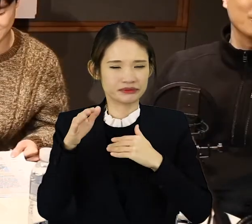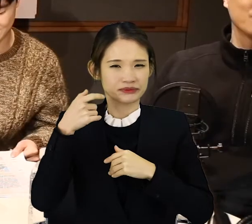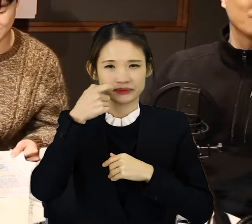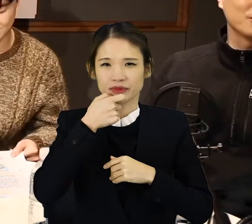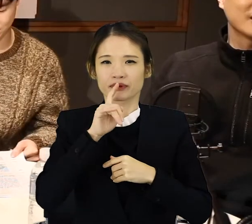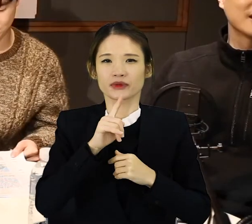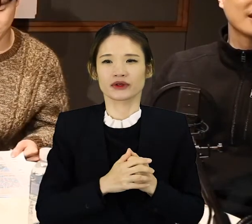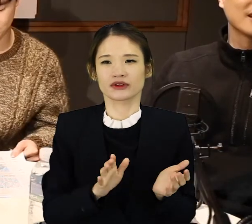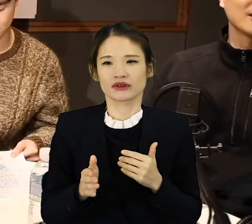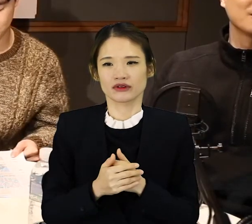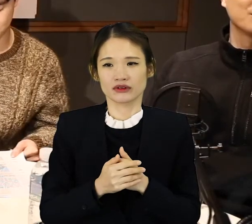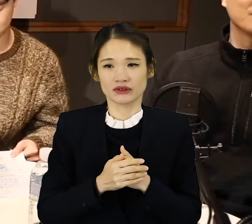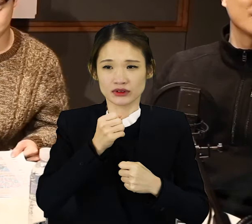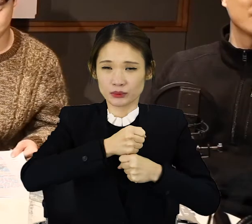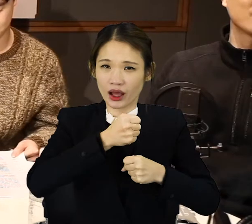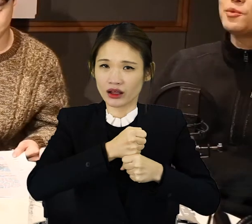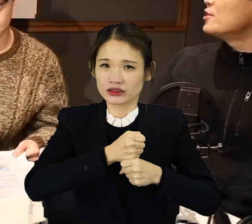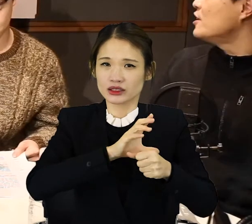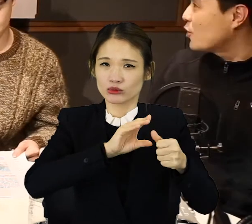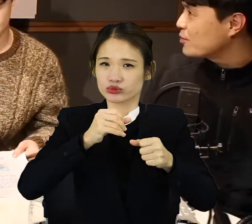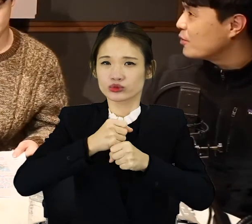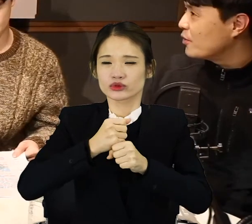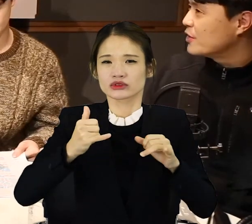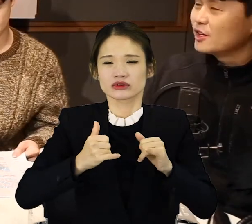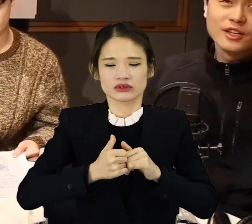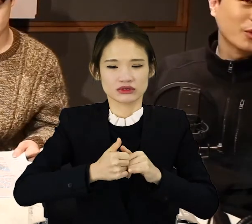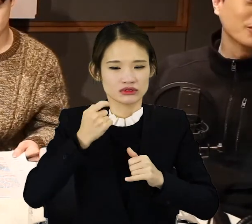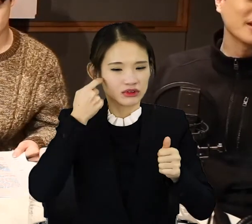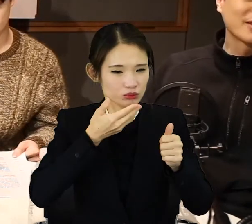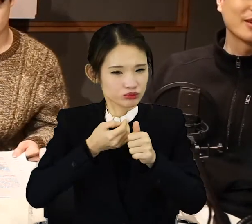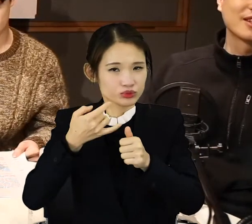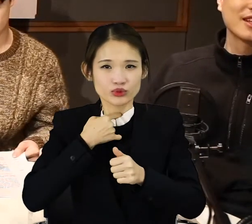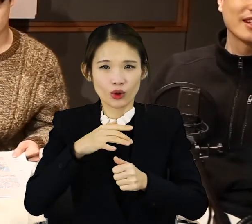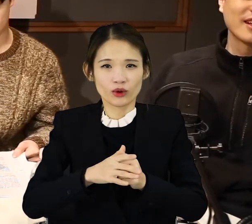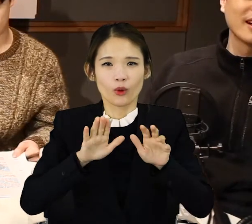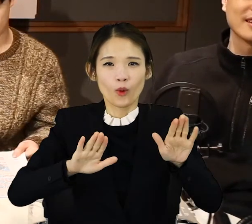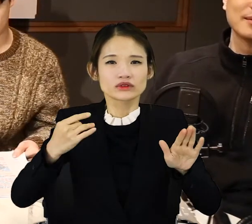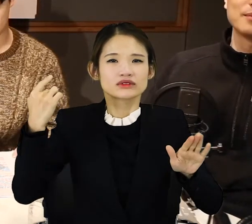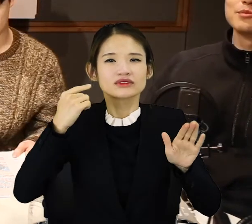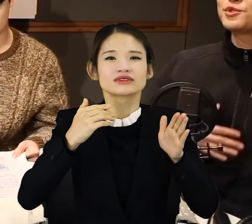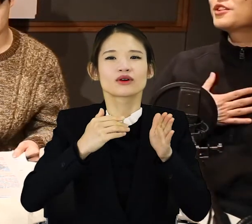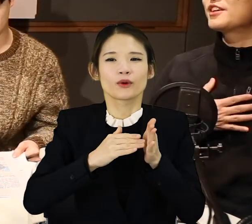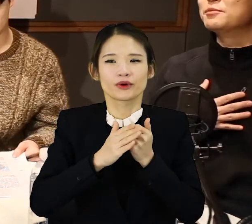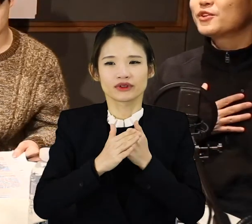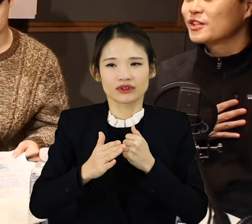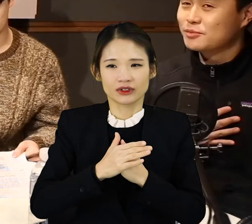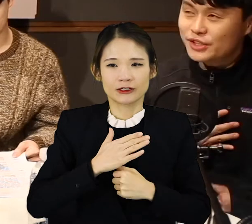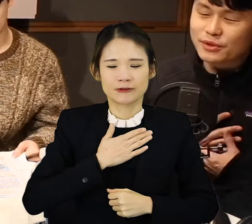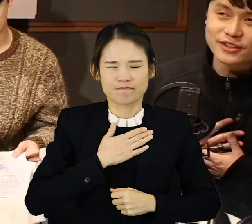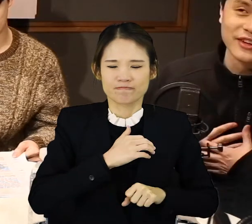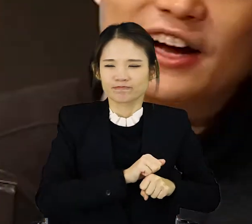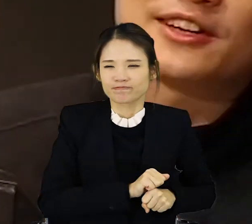그러니까 너무 제작하시는 분들의 입장을 들어볼 일도 없고 네. 근데 오늘에서 이렇게 듣게 되니까 참 묵은 그 감정이